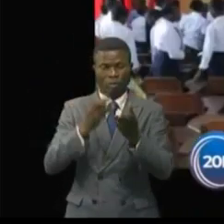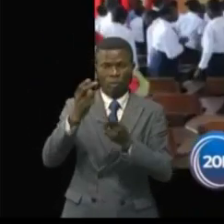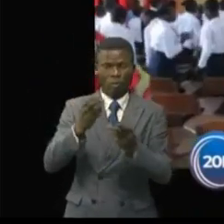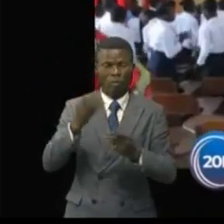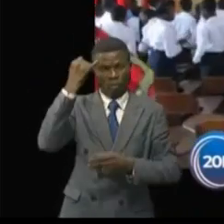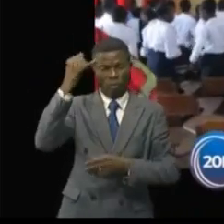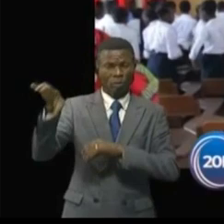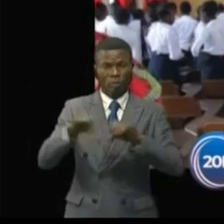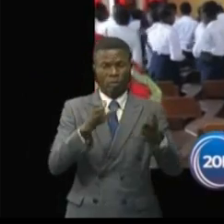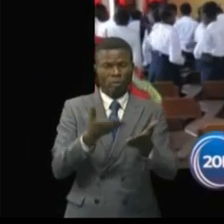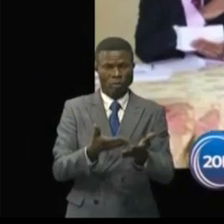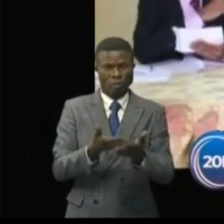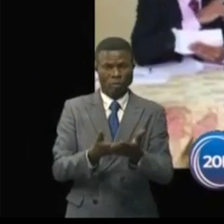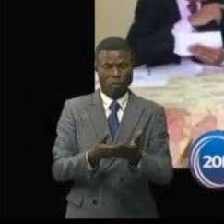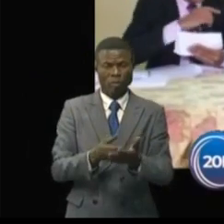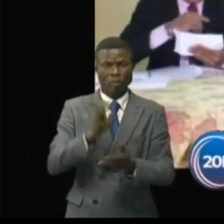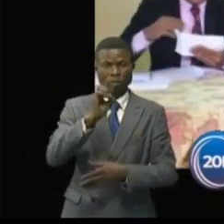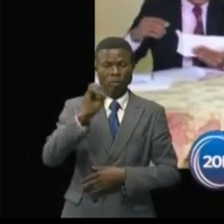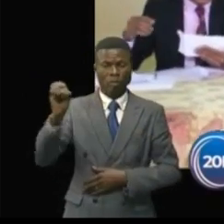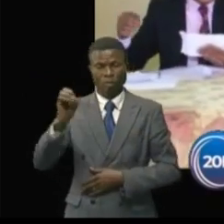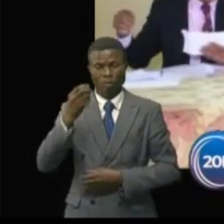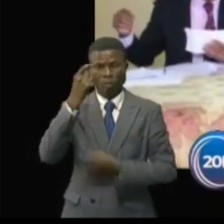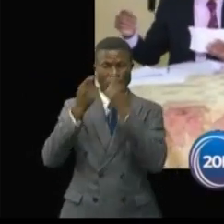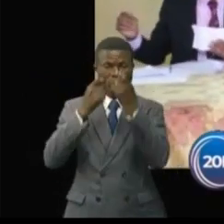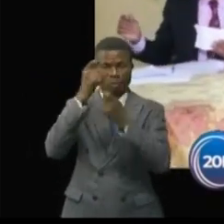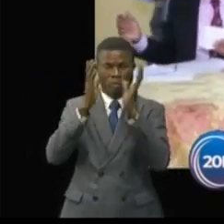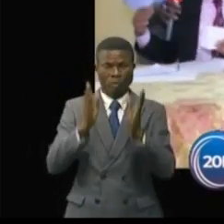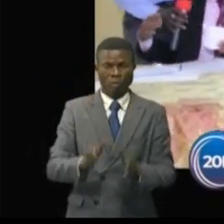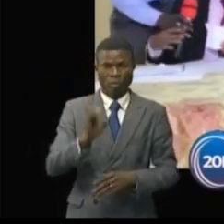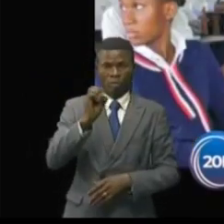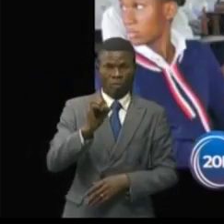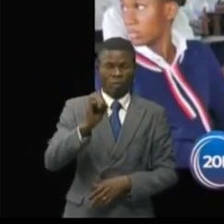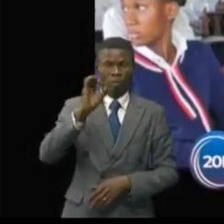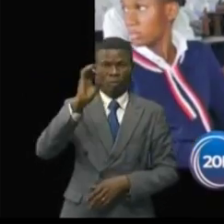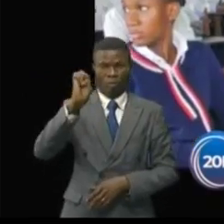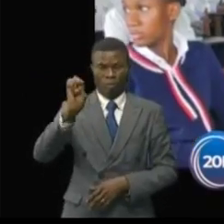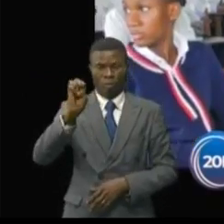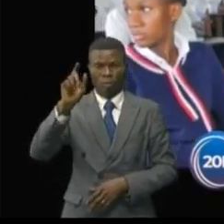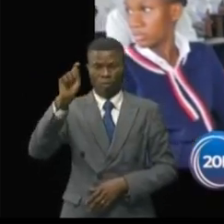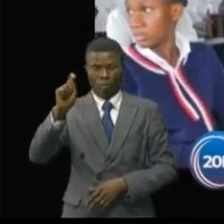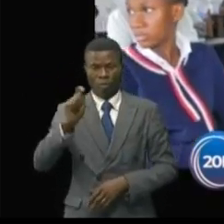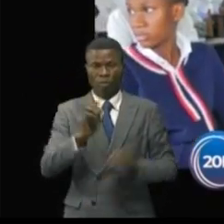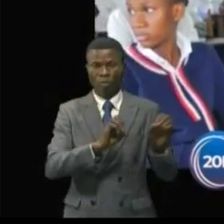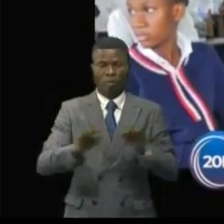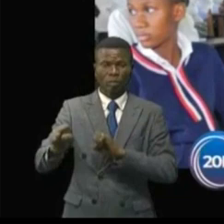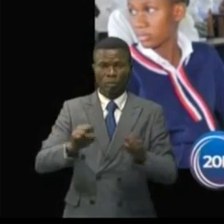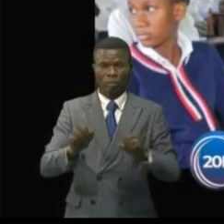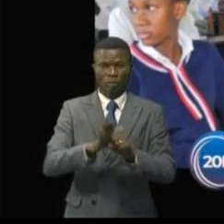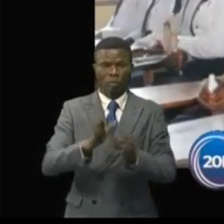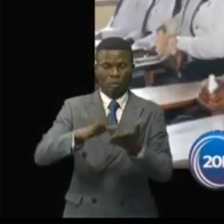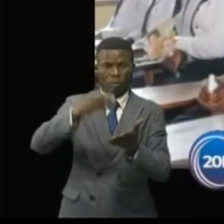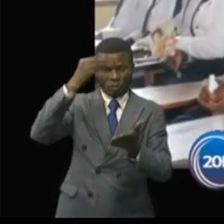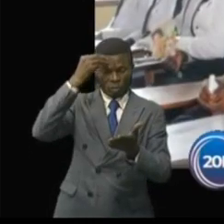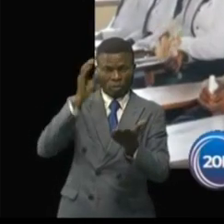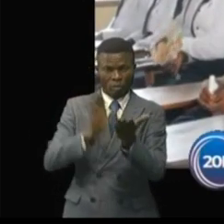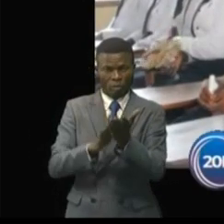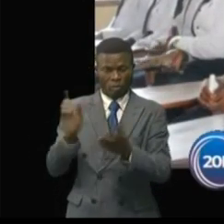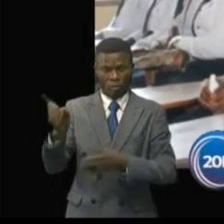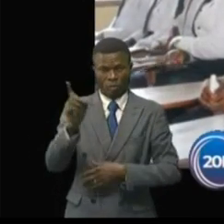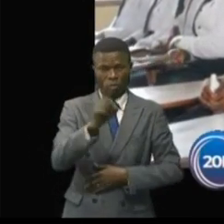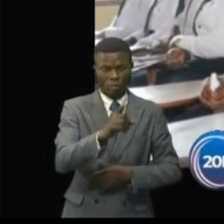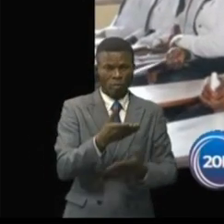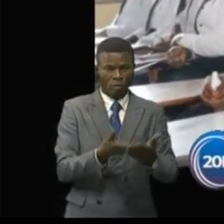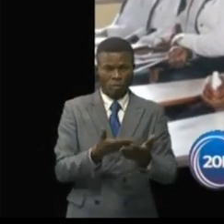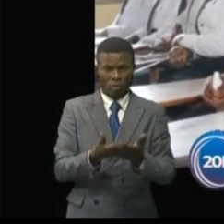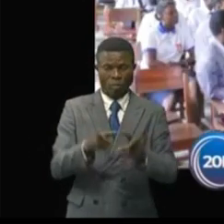ses activités, l'Office national du tourisme, ONT, a initié un concours en faveur des élèves de quelques écoles dans le cadre d'une